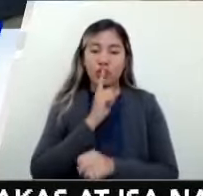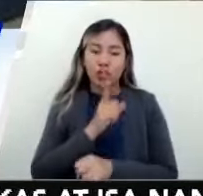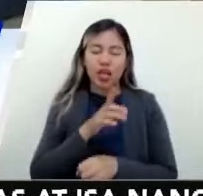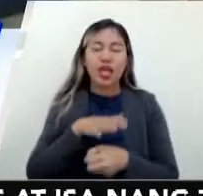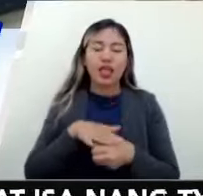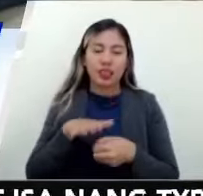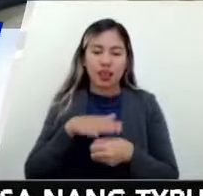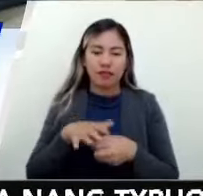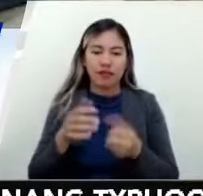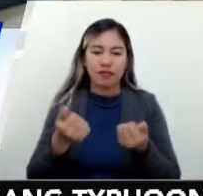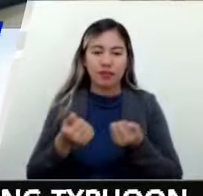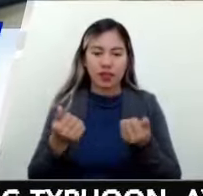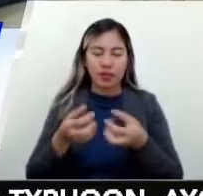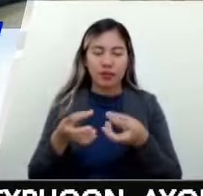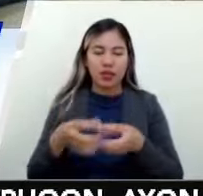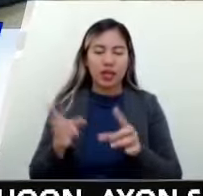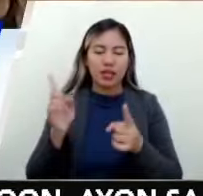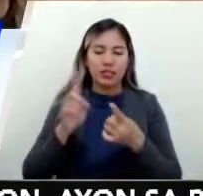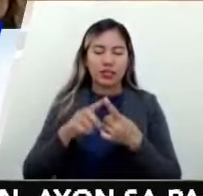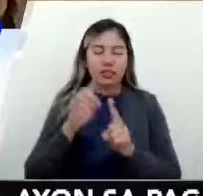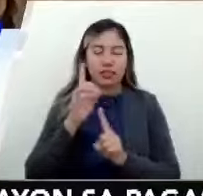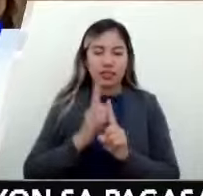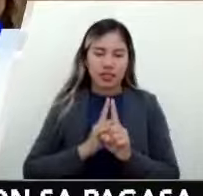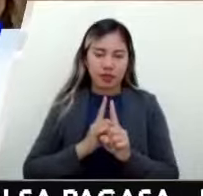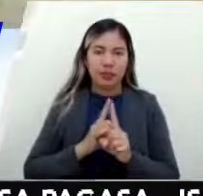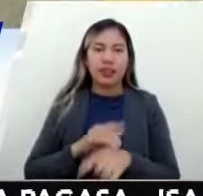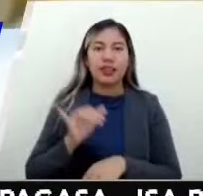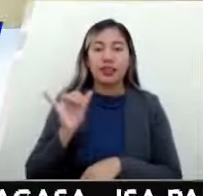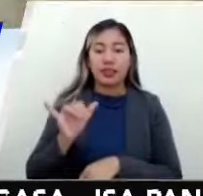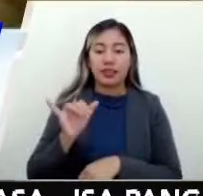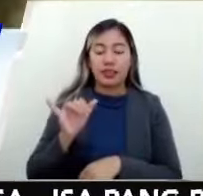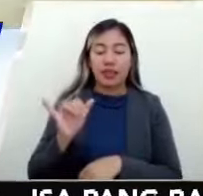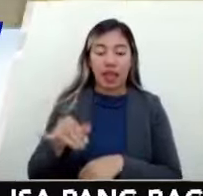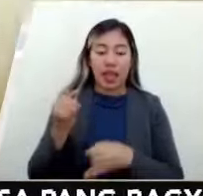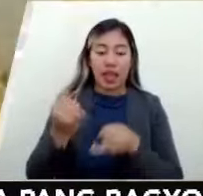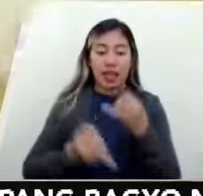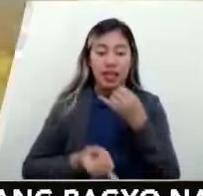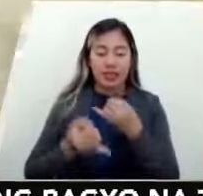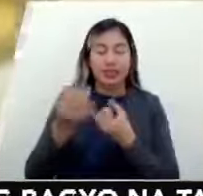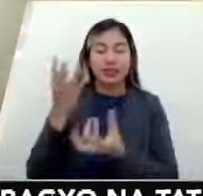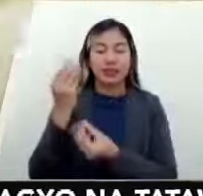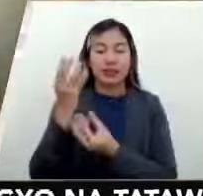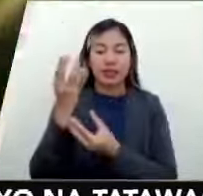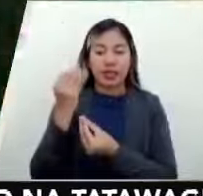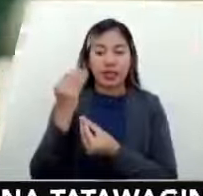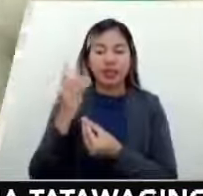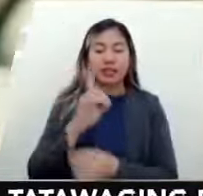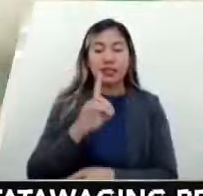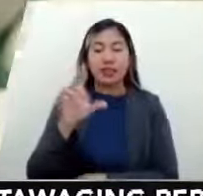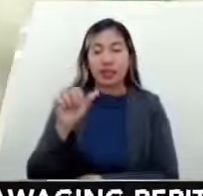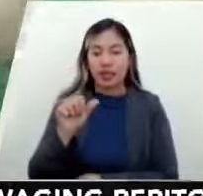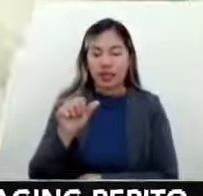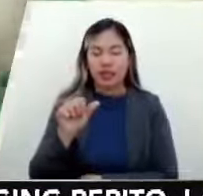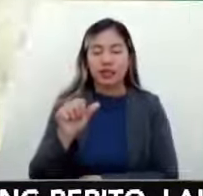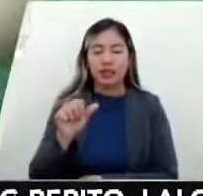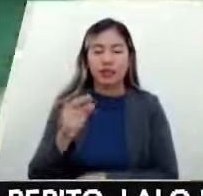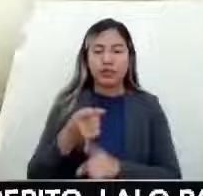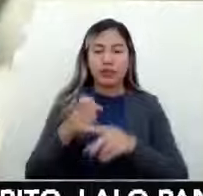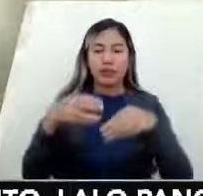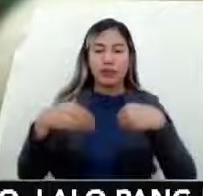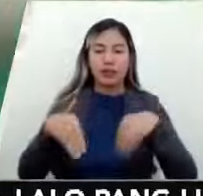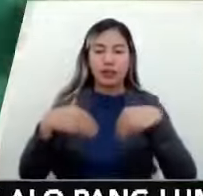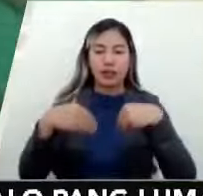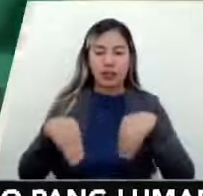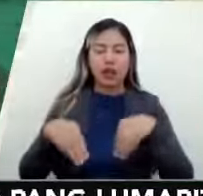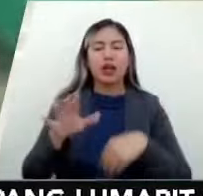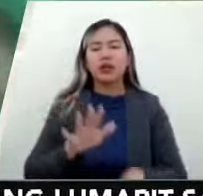hanggang Disyembre. Base sa huling monitoring ng Department of Agriculture, sa ilang pamilihan sa Metro Manila, naglalaro sa